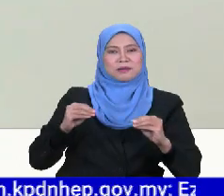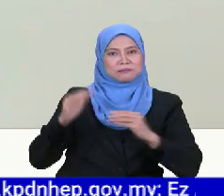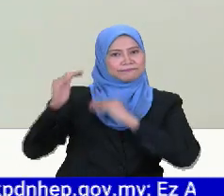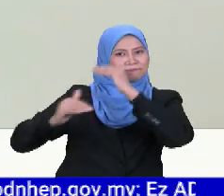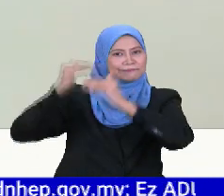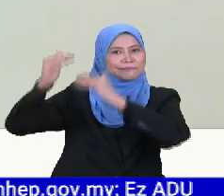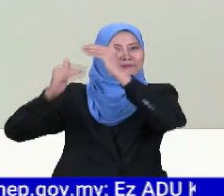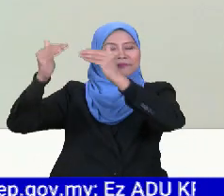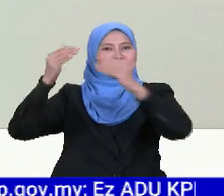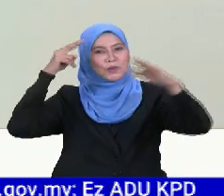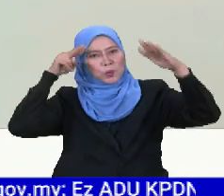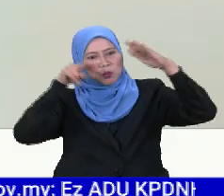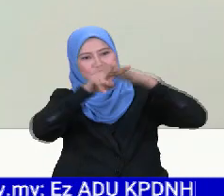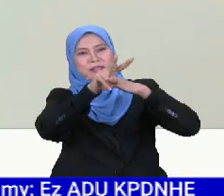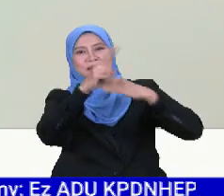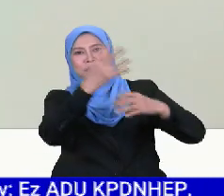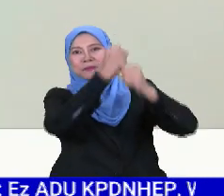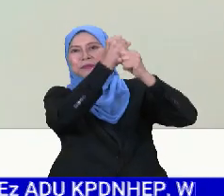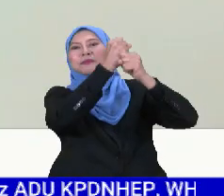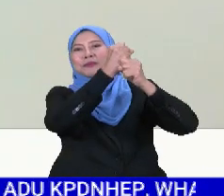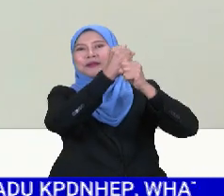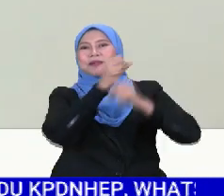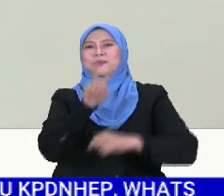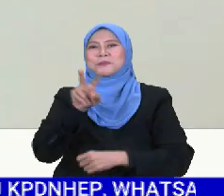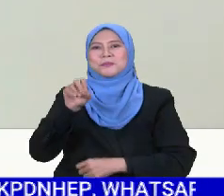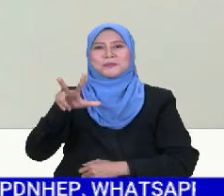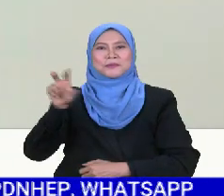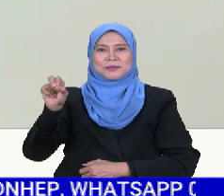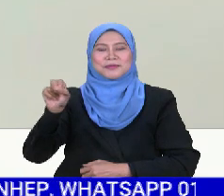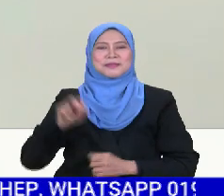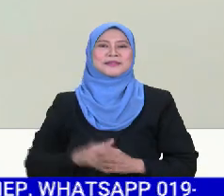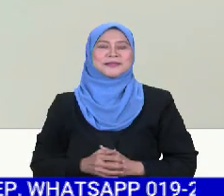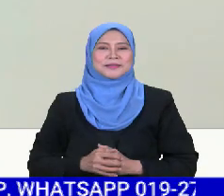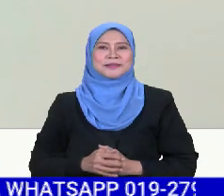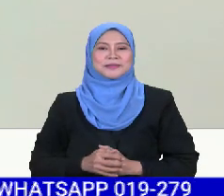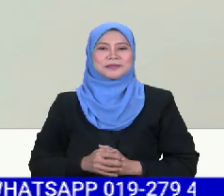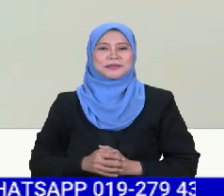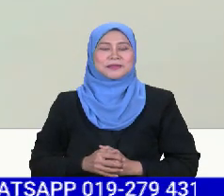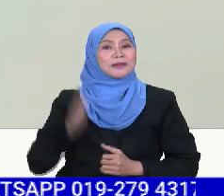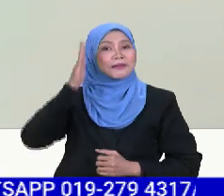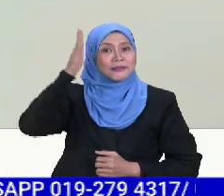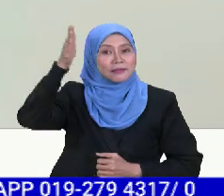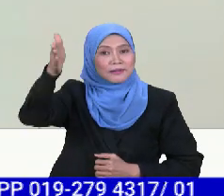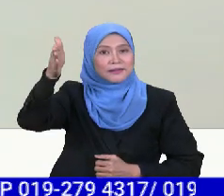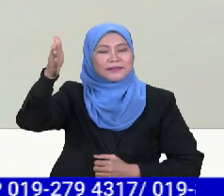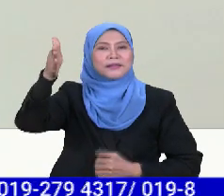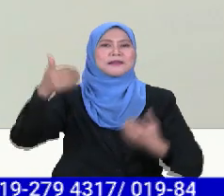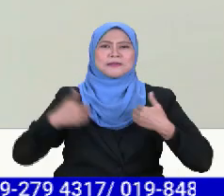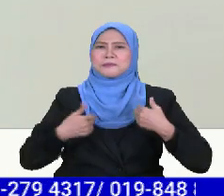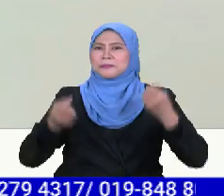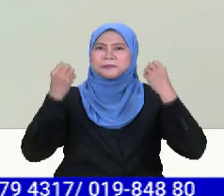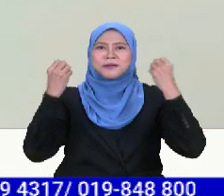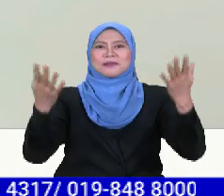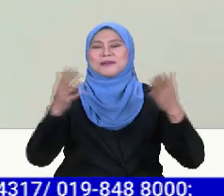dan mencapai visi pada tahun 2030, dan supaya pada masa akan datang akan ada lebih